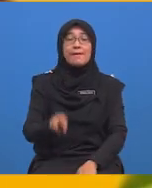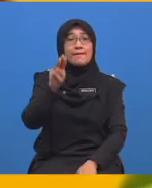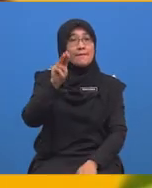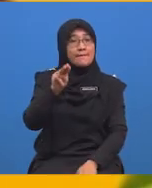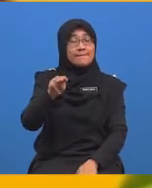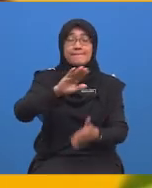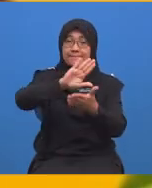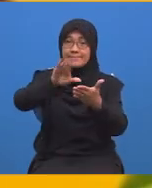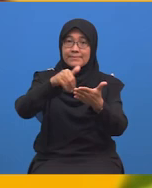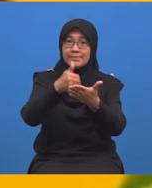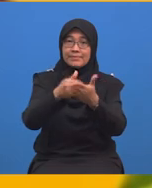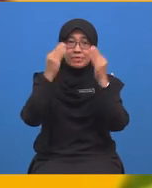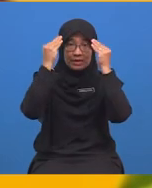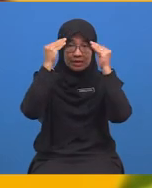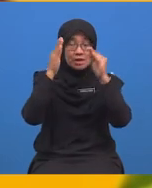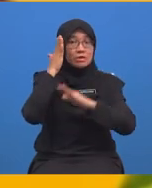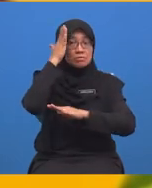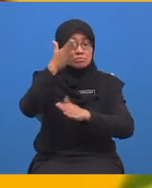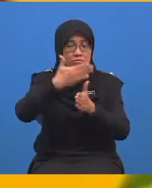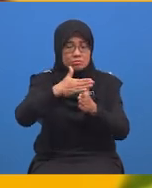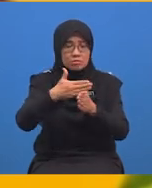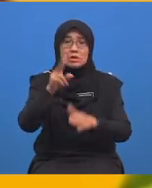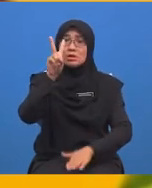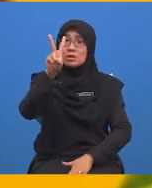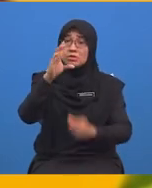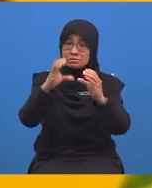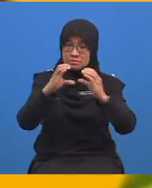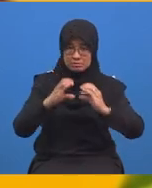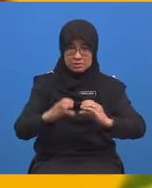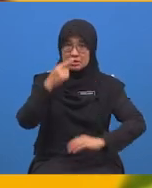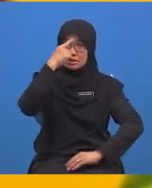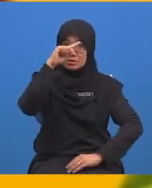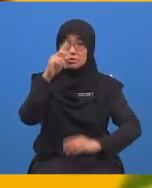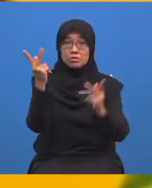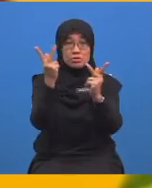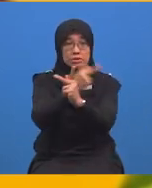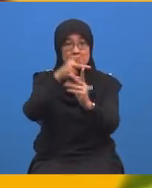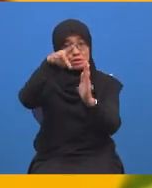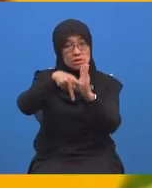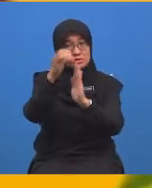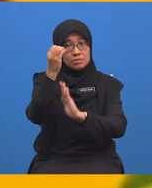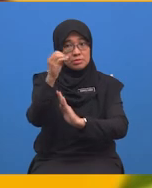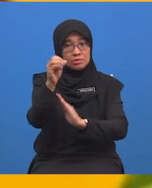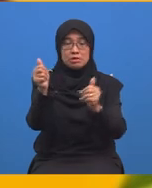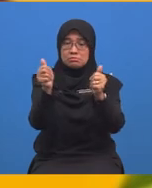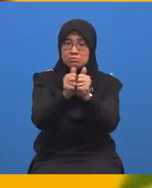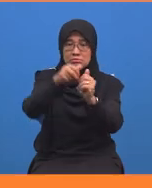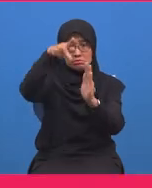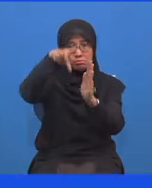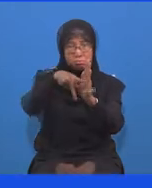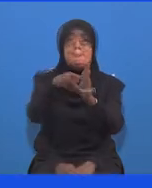Murid-murid sekalian, cikgu akan kongsikan dua cara untuk mendarab perpuluhan dengan